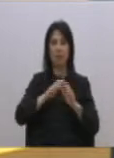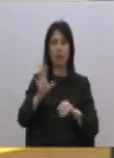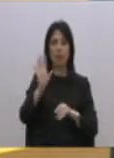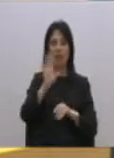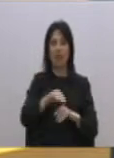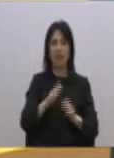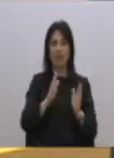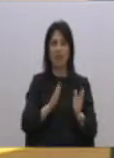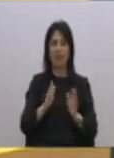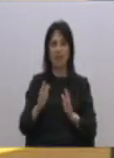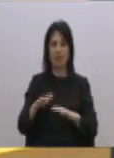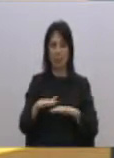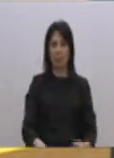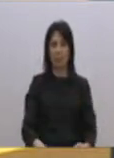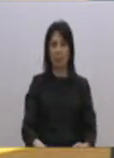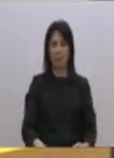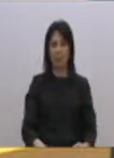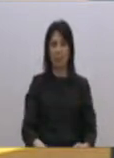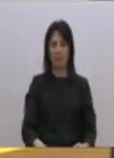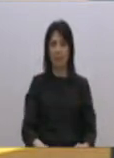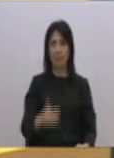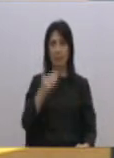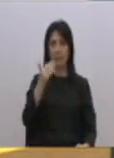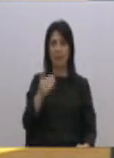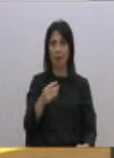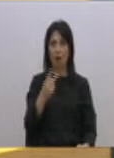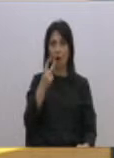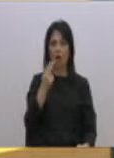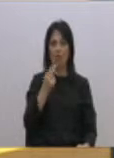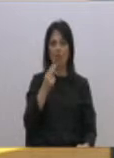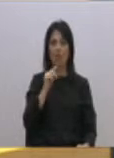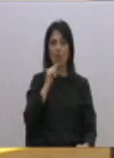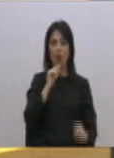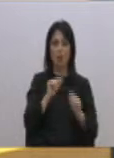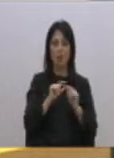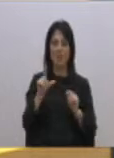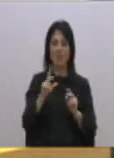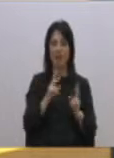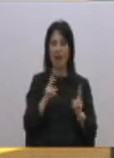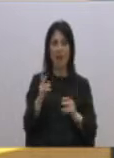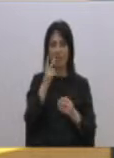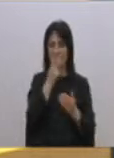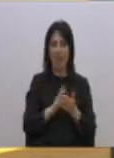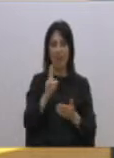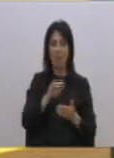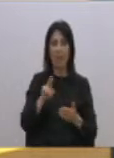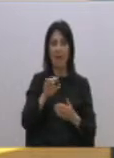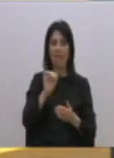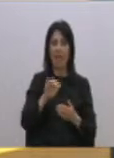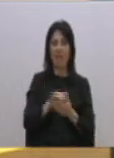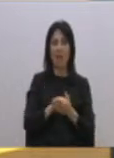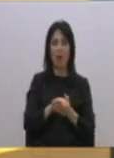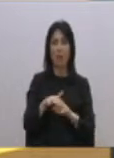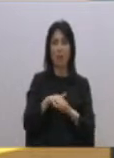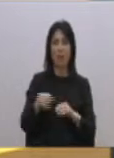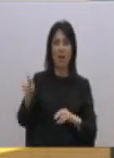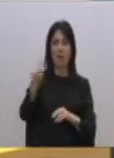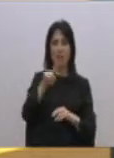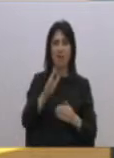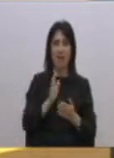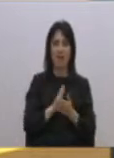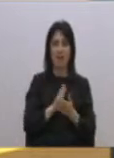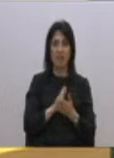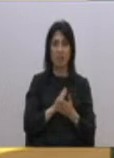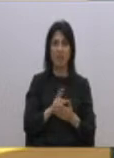ყველაზე სტაბილურ ბაზარს. თქვენი ორნიშნა ეკონომიკური ზრდა არავის არ უნახავს. კავშირის ბაზარი